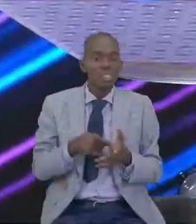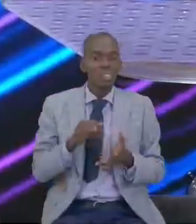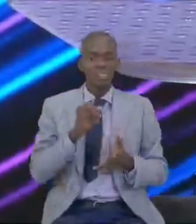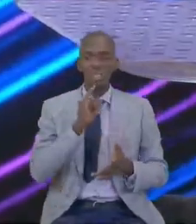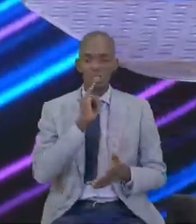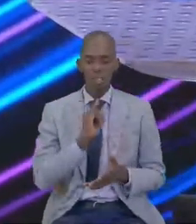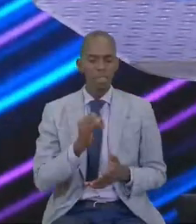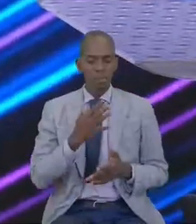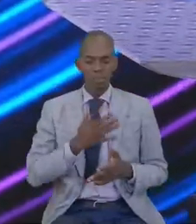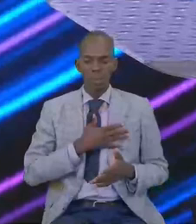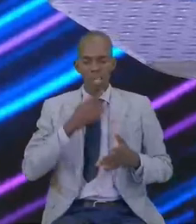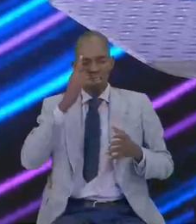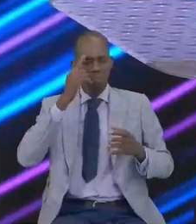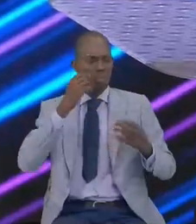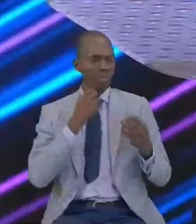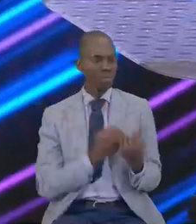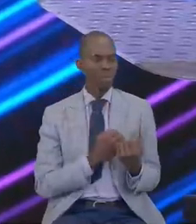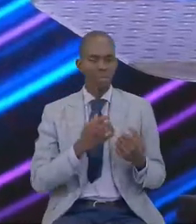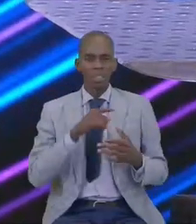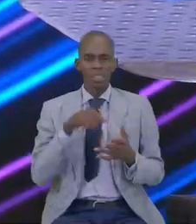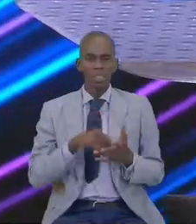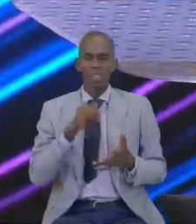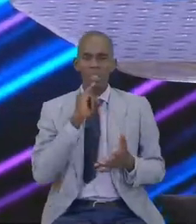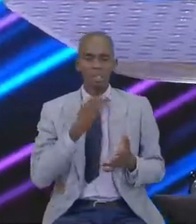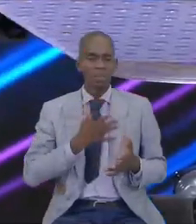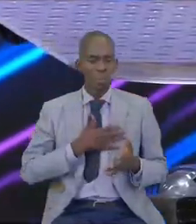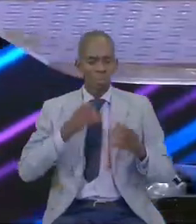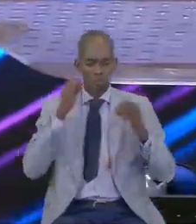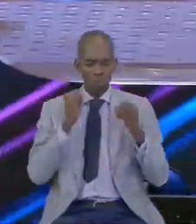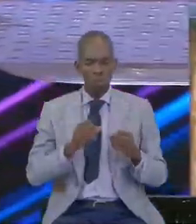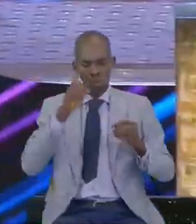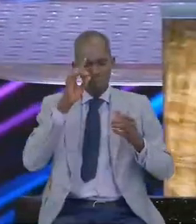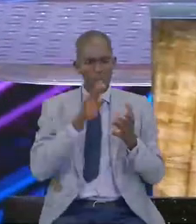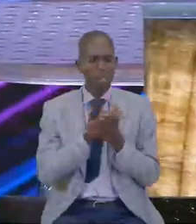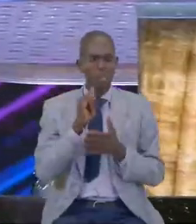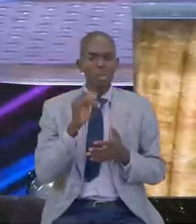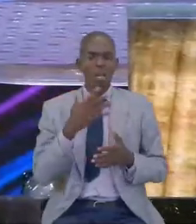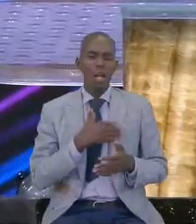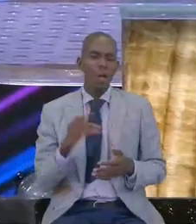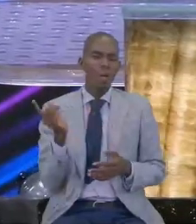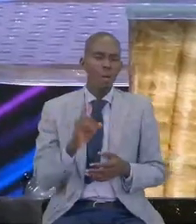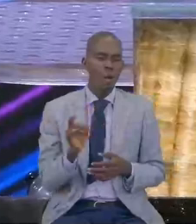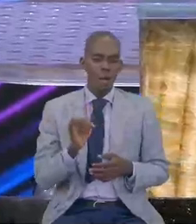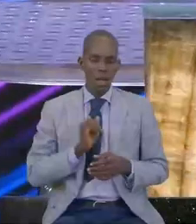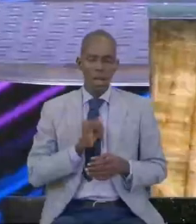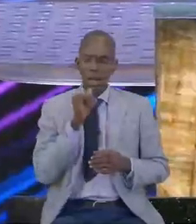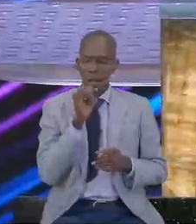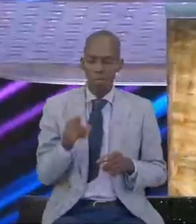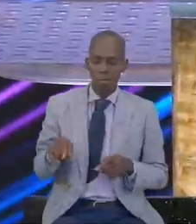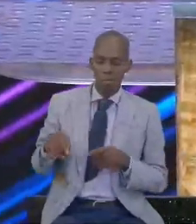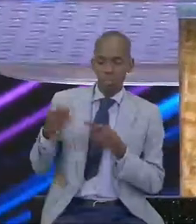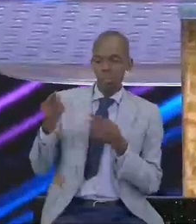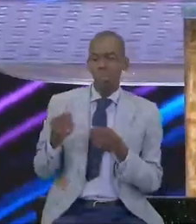ma conviction. Et ceci est donc là où je vais. Il avait une concentration